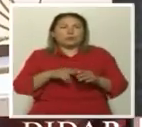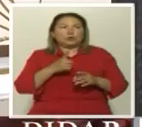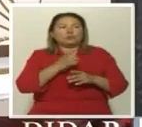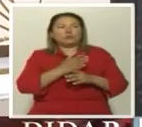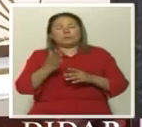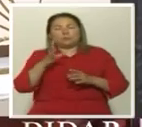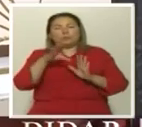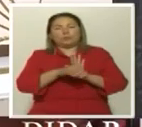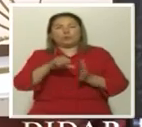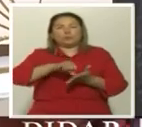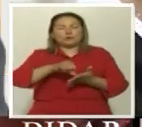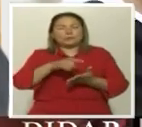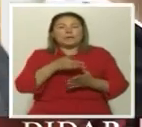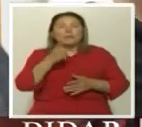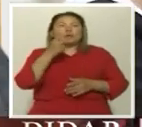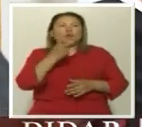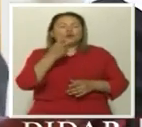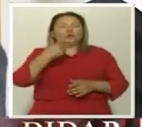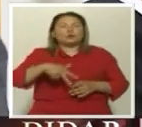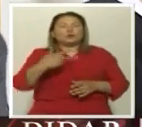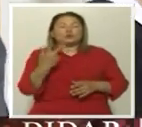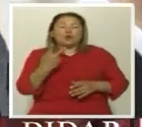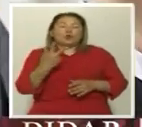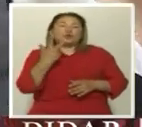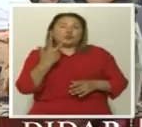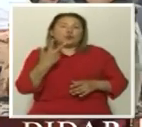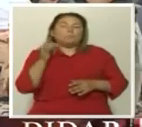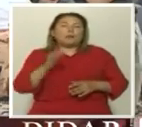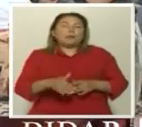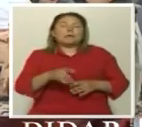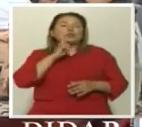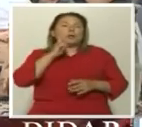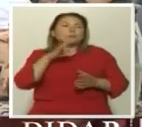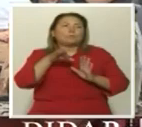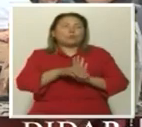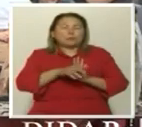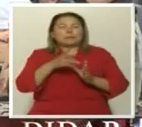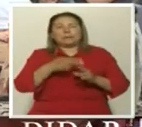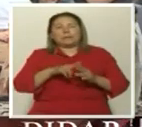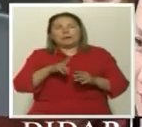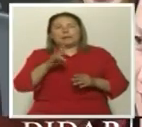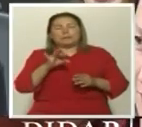асады. Бүгінде облыста 233 мыңға жуық жас бар. Мұндай шаралар солардың көшбасшылық